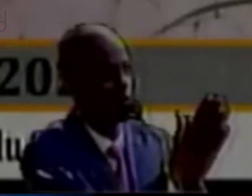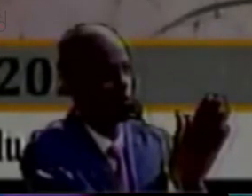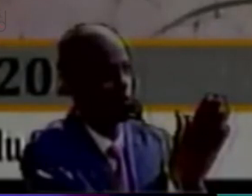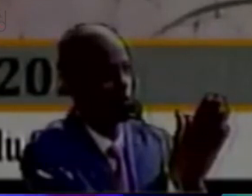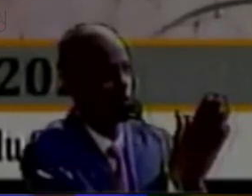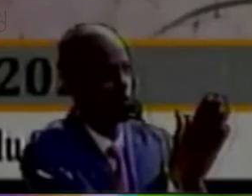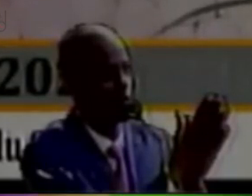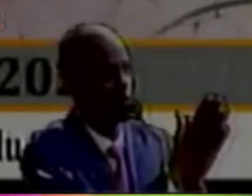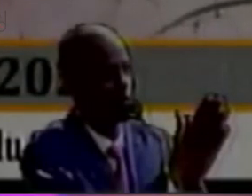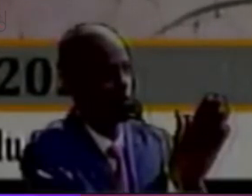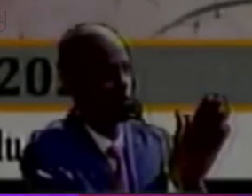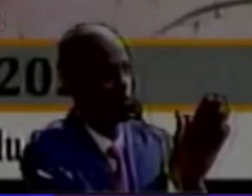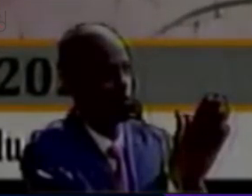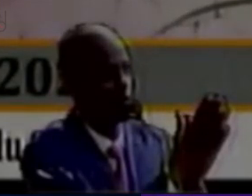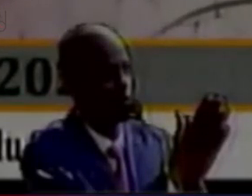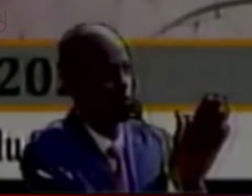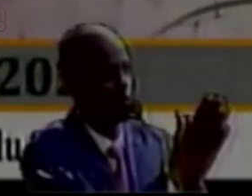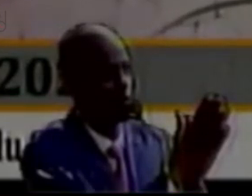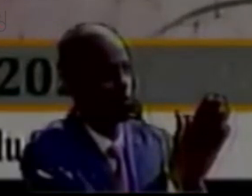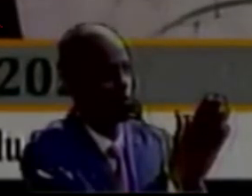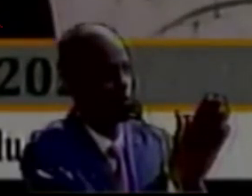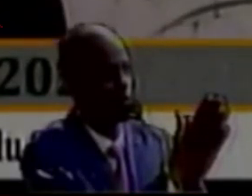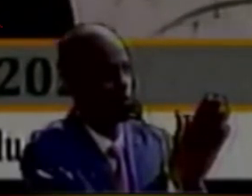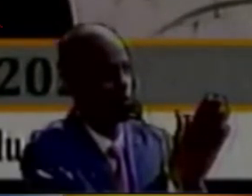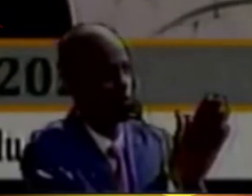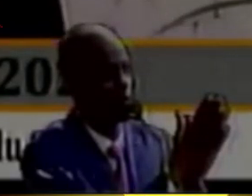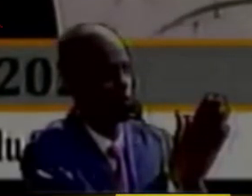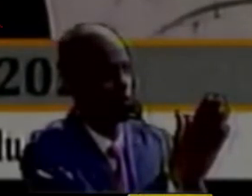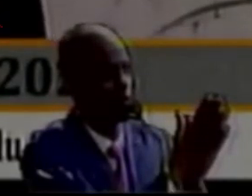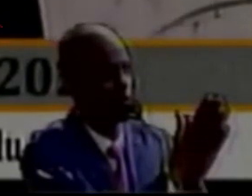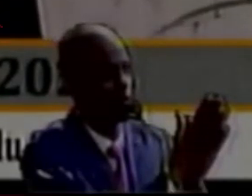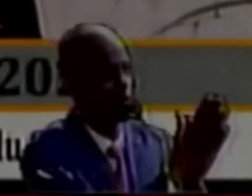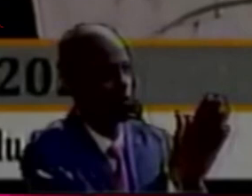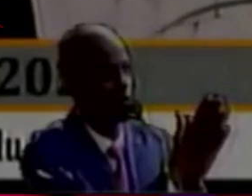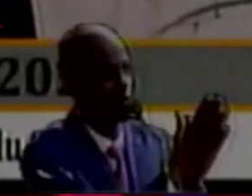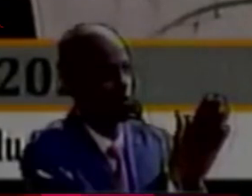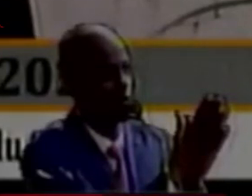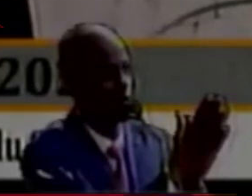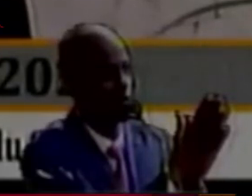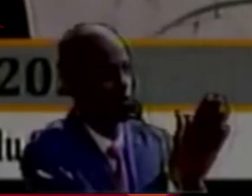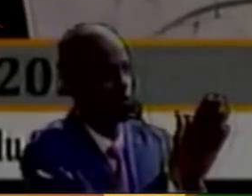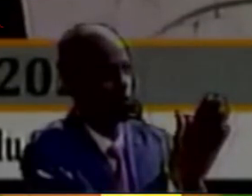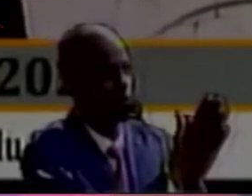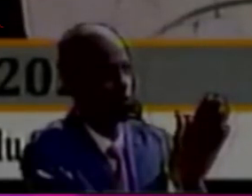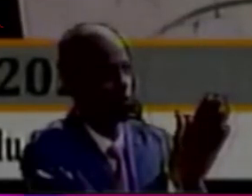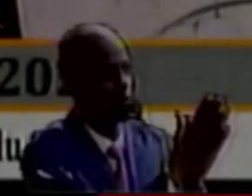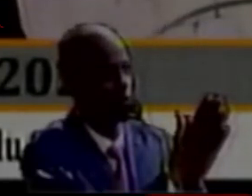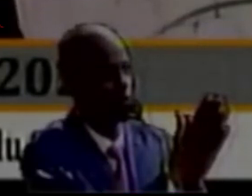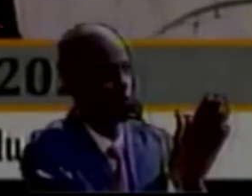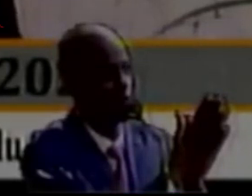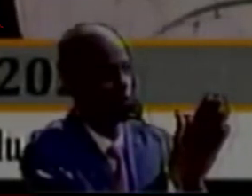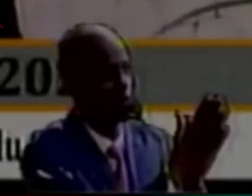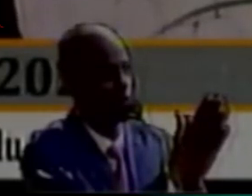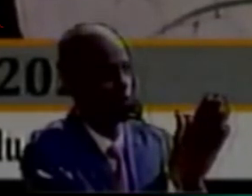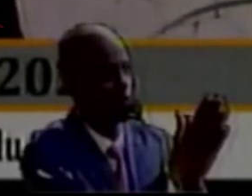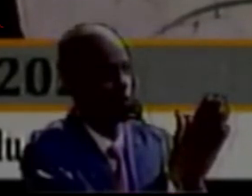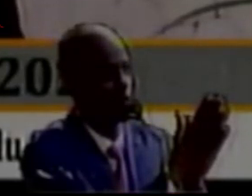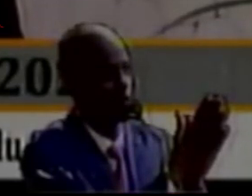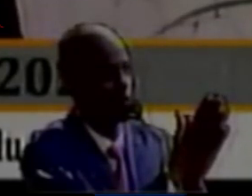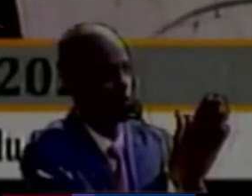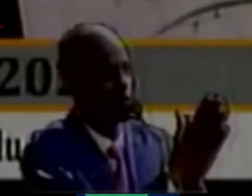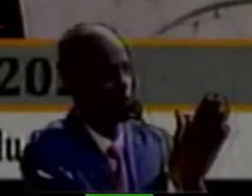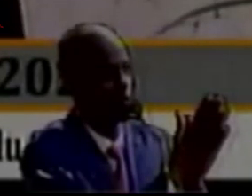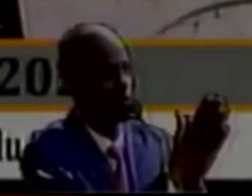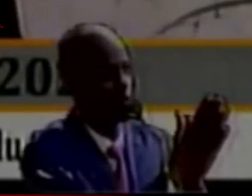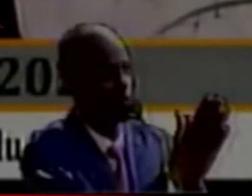très spécial symposium. Non? Parce qu'en général, nous réunis 400 mounes, que